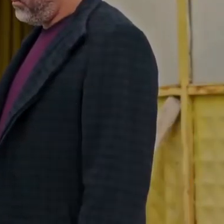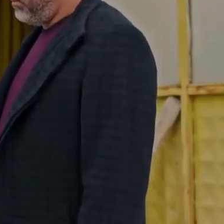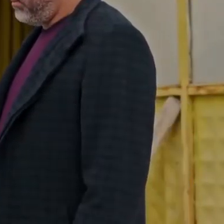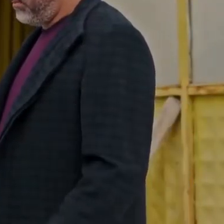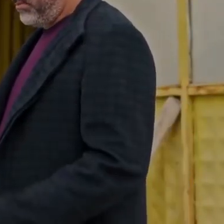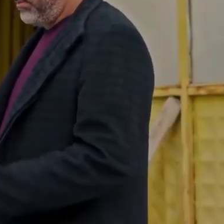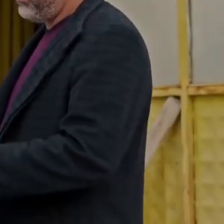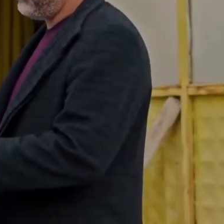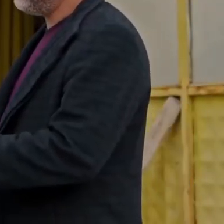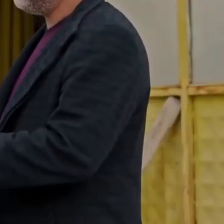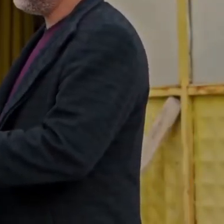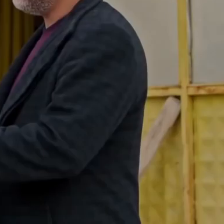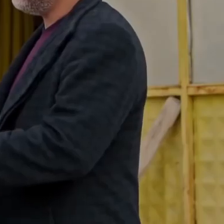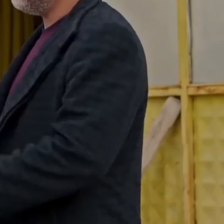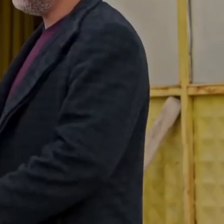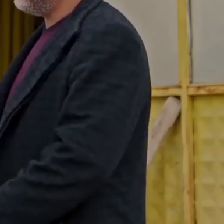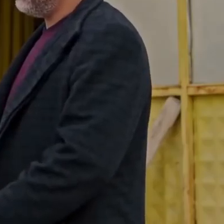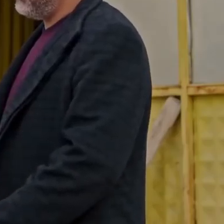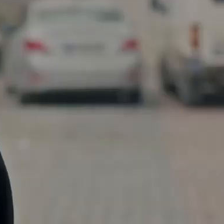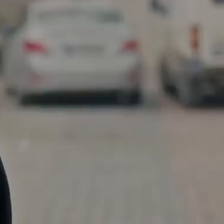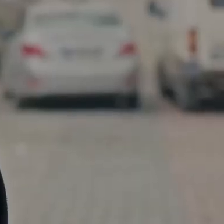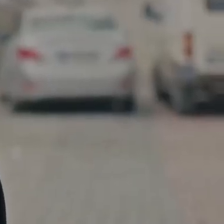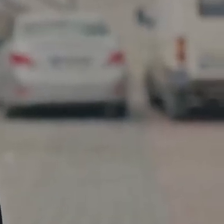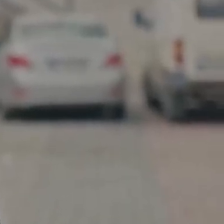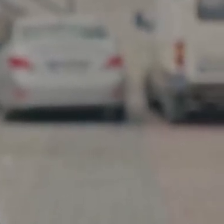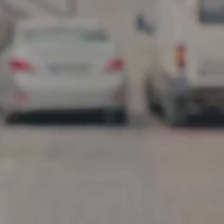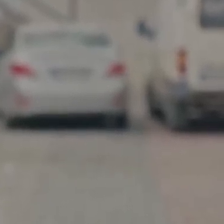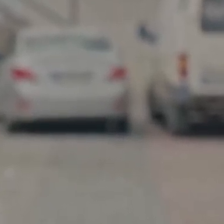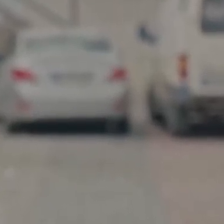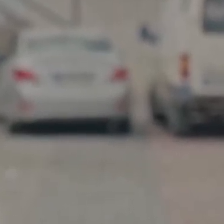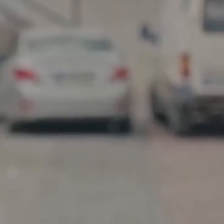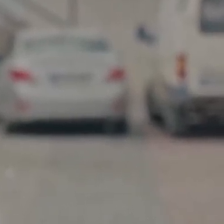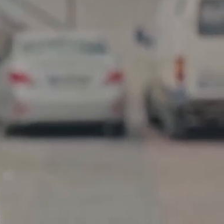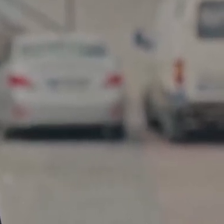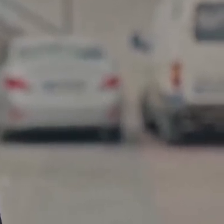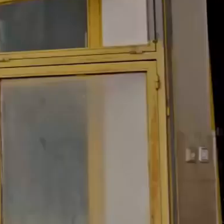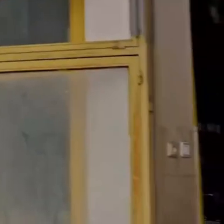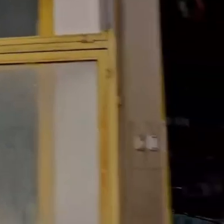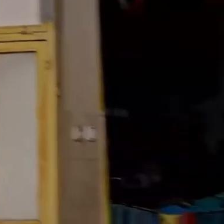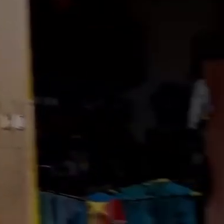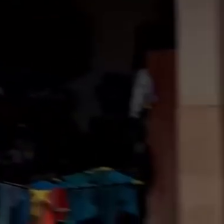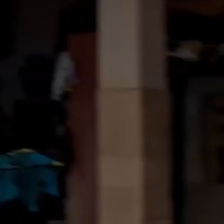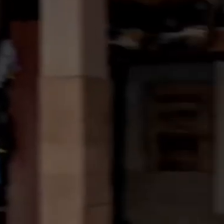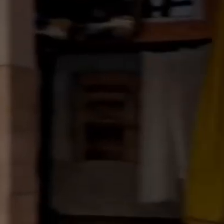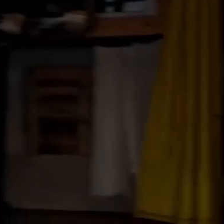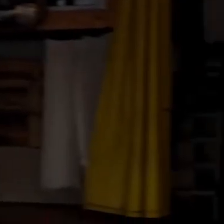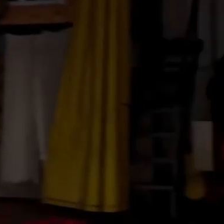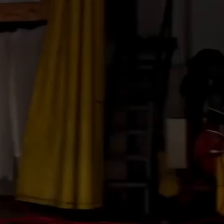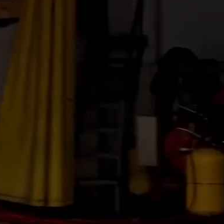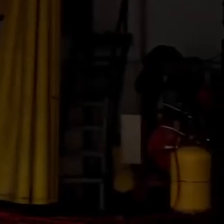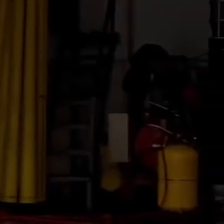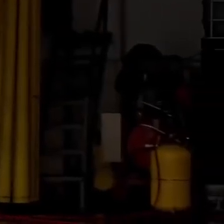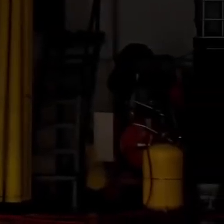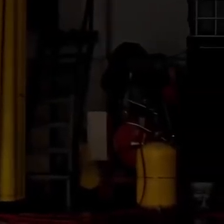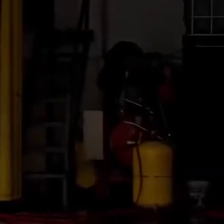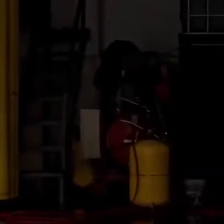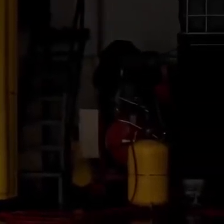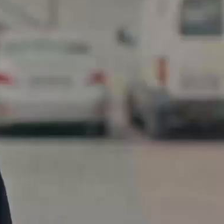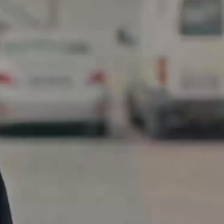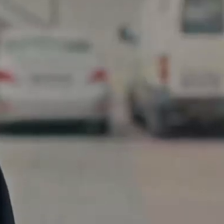Oral tamirhanenin önünde kasketli yaşlı bir adama anahtar ve bir kağıt verdi. Karşılığında kalın bir deste para aldı. Kederli